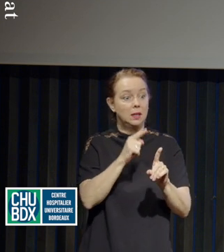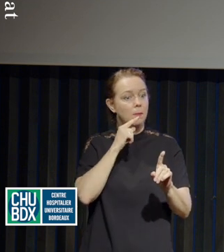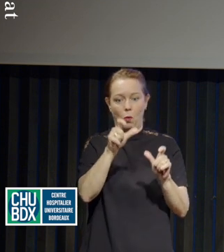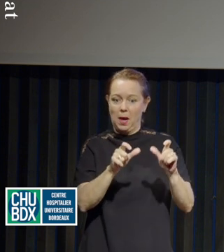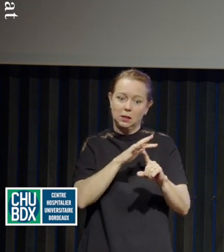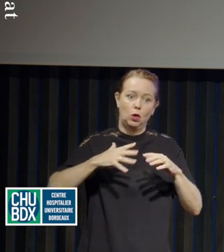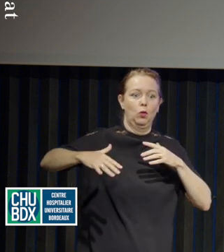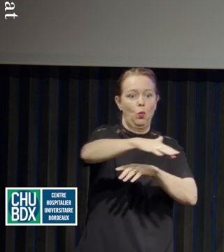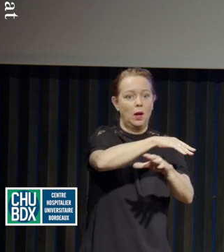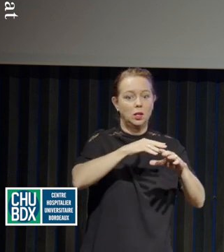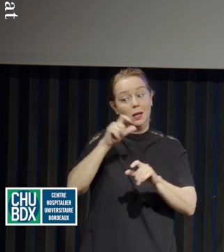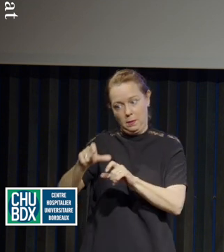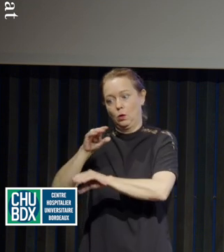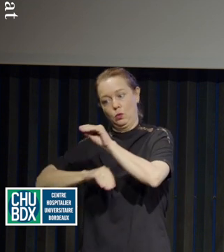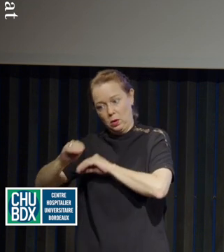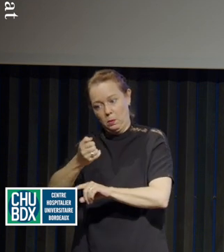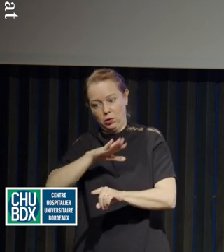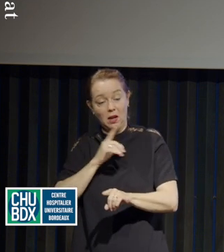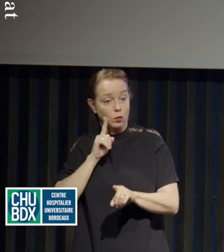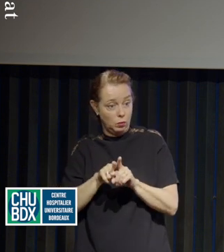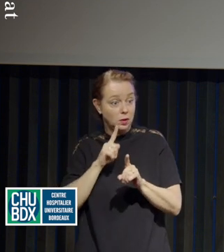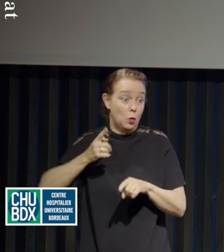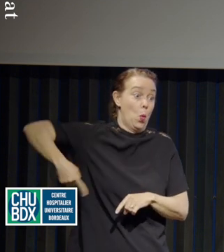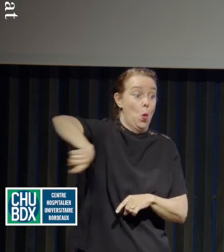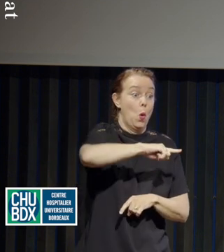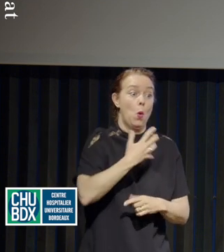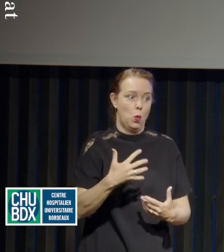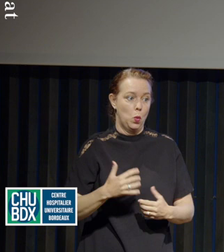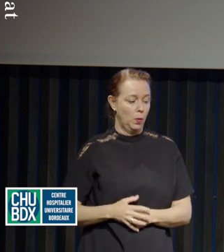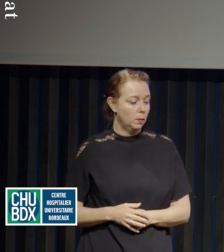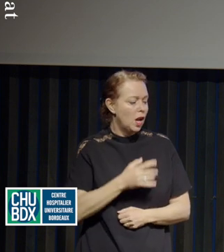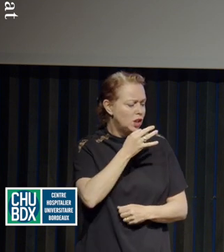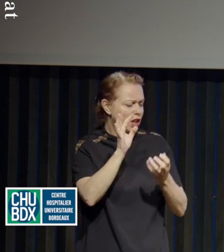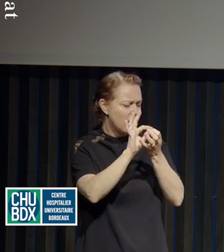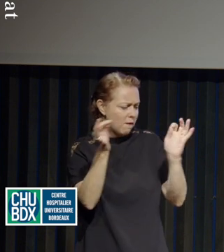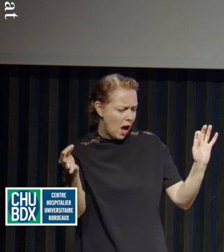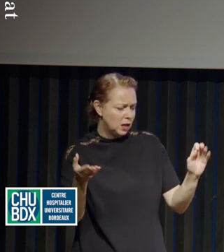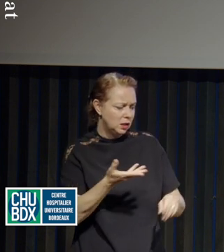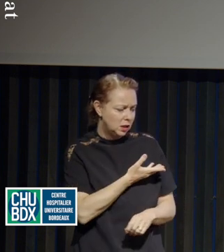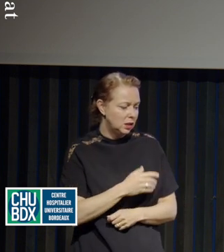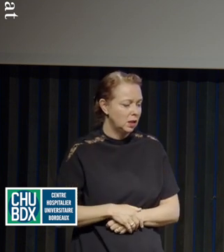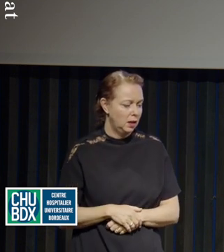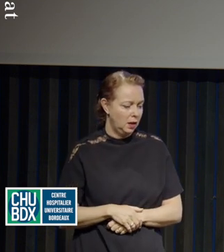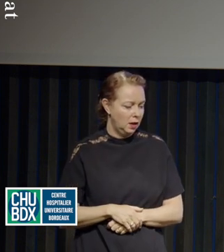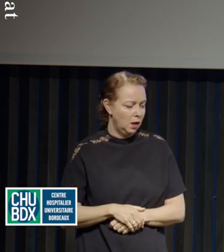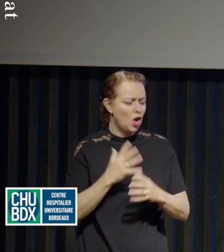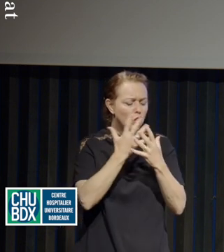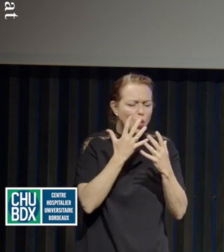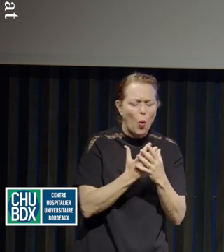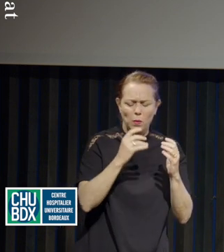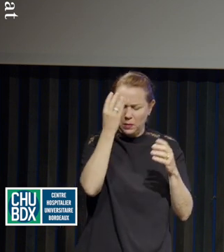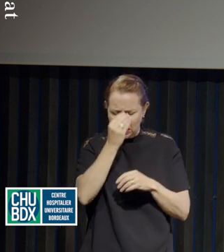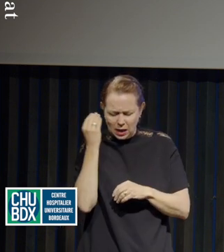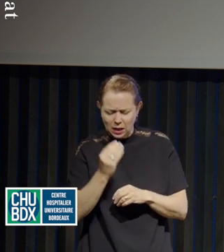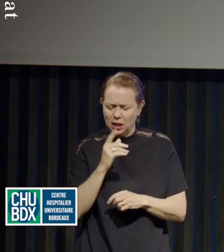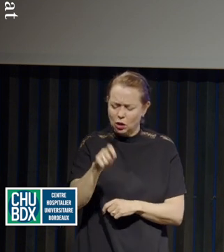et les soignants qui les prennent en charge. Je vous ai mis là quelques phrases, glanées ça et là. Hein. Les troubles psychiatriques sont une réaction